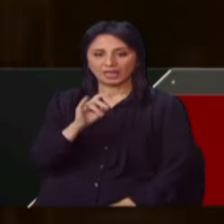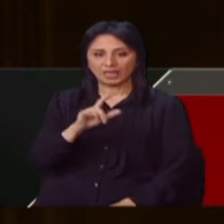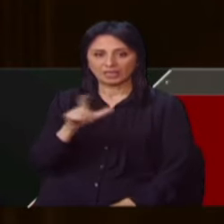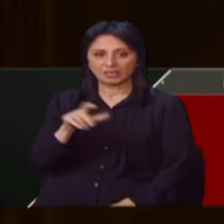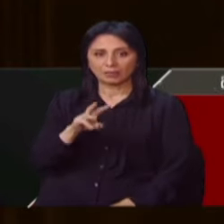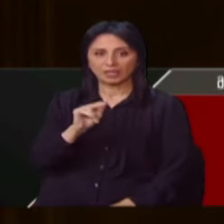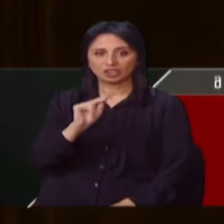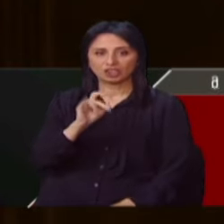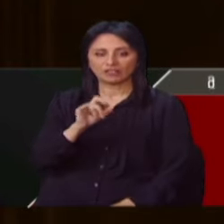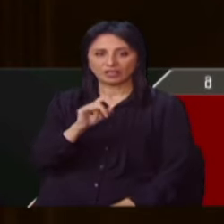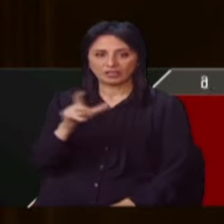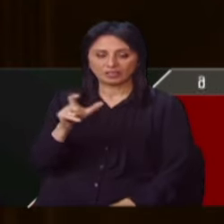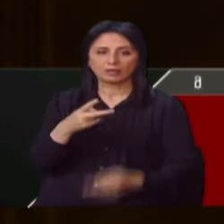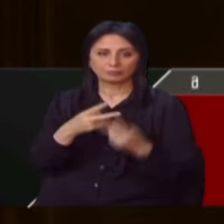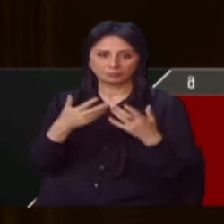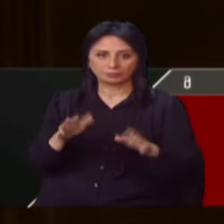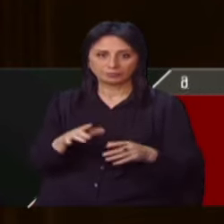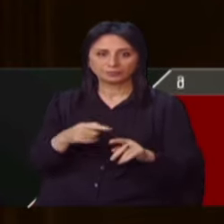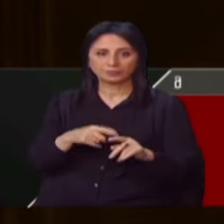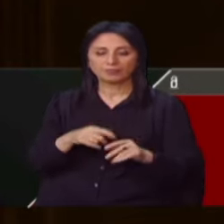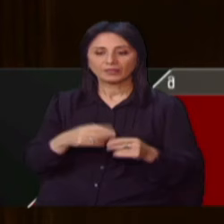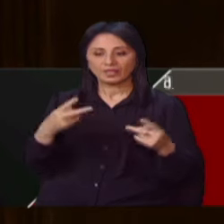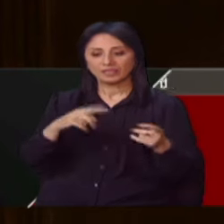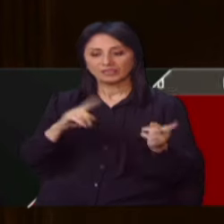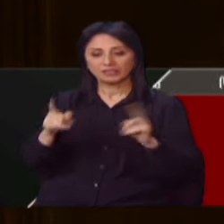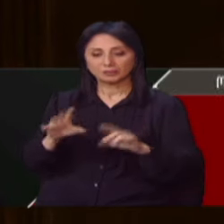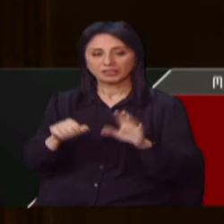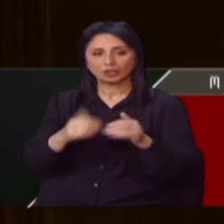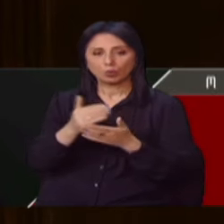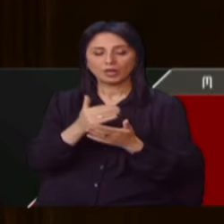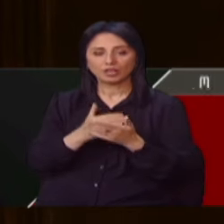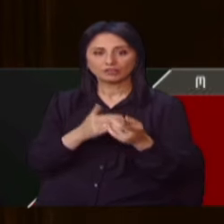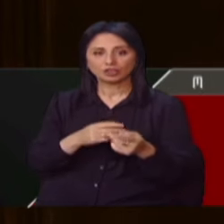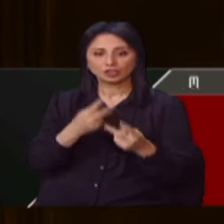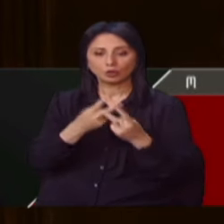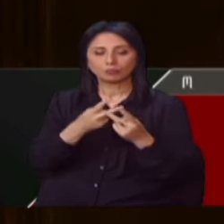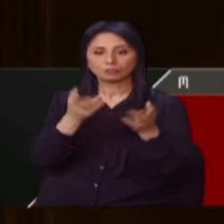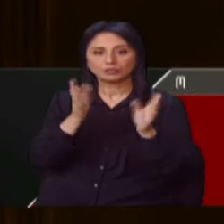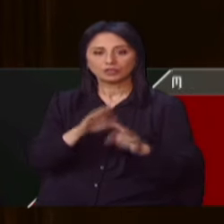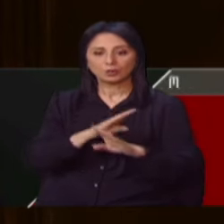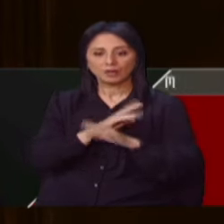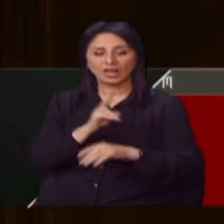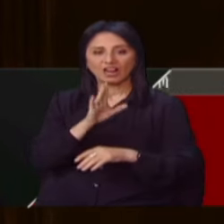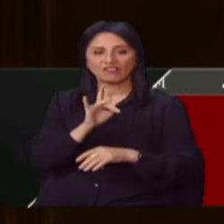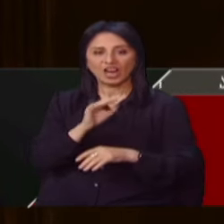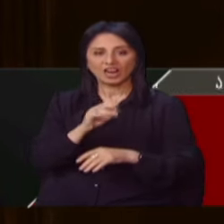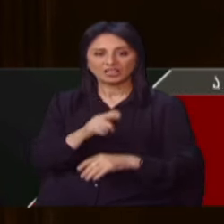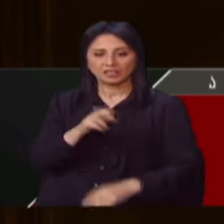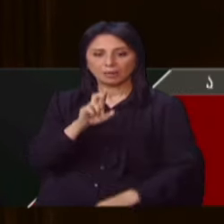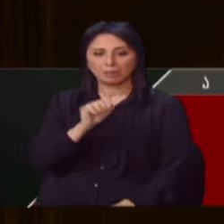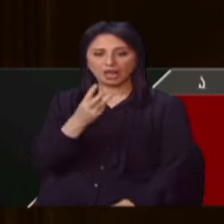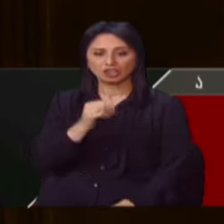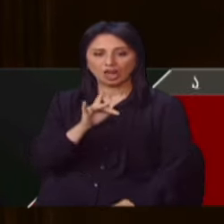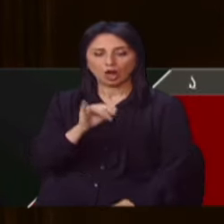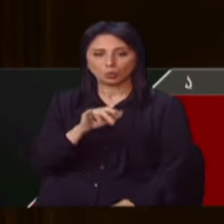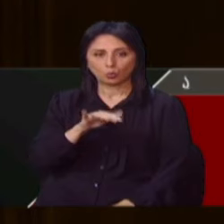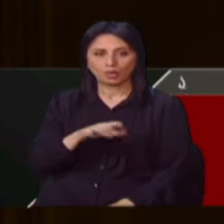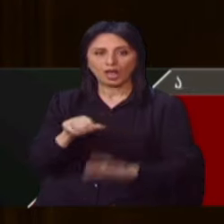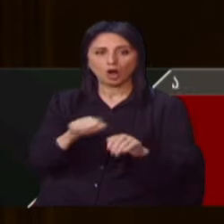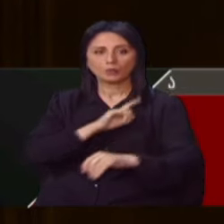მამუკა ჩხიკვაძე. ზეუნაშვილის პარალელურად საოკუპაციო რეჟიმების უკანონო პატრულობაში დაღუპული ირაკლი კვარაცხელიასა და დავით ბაშარულის, ასევე